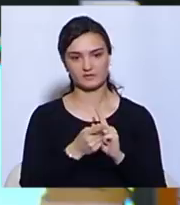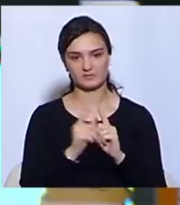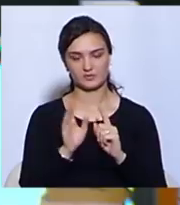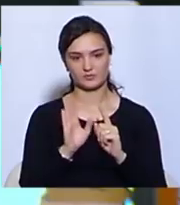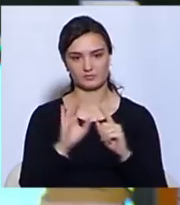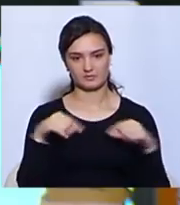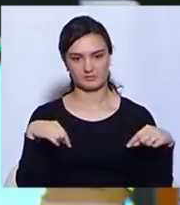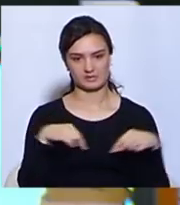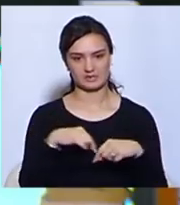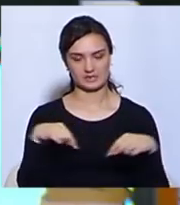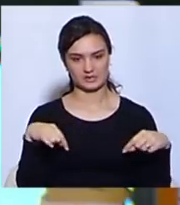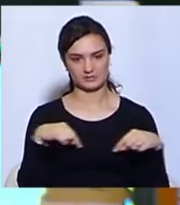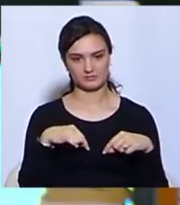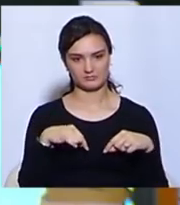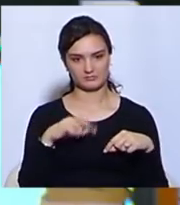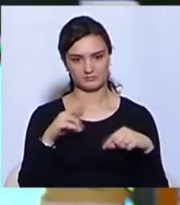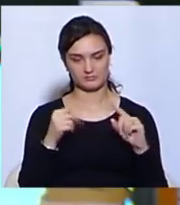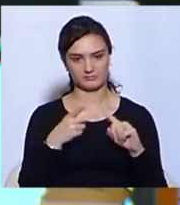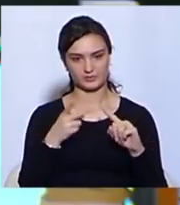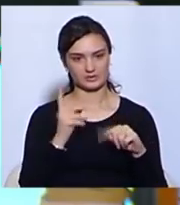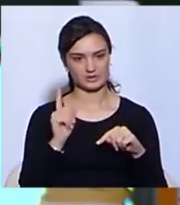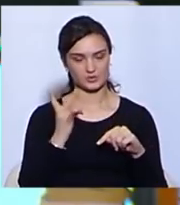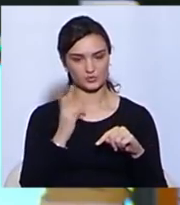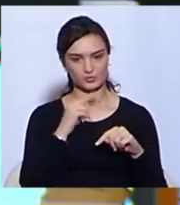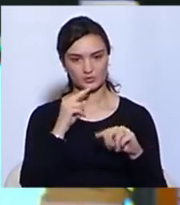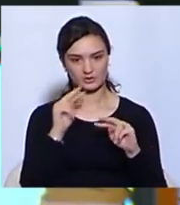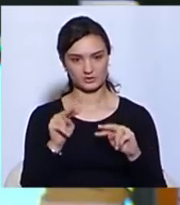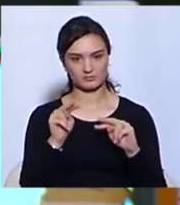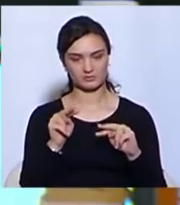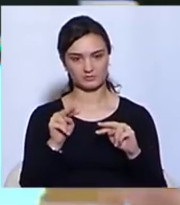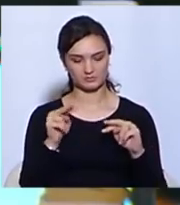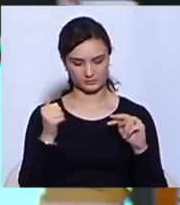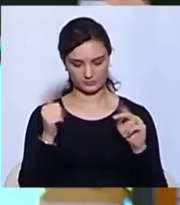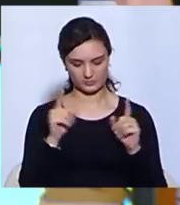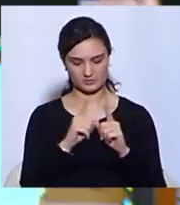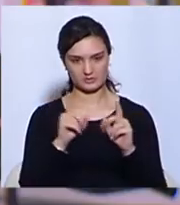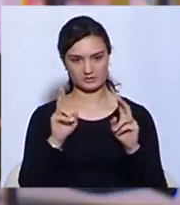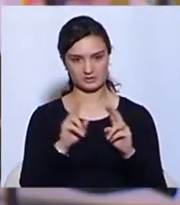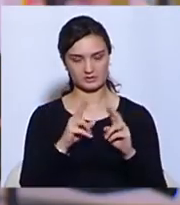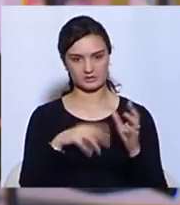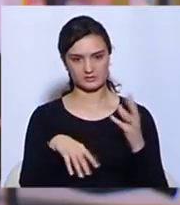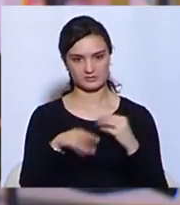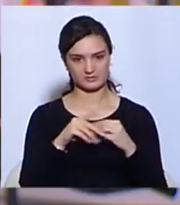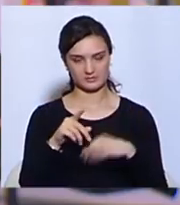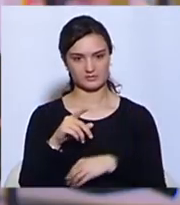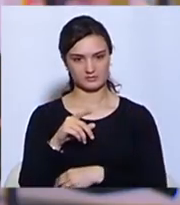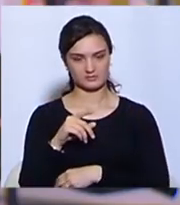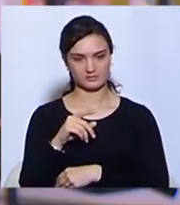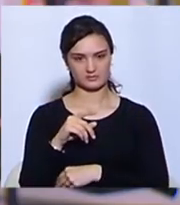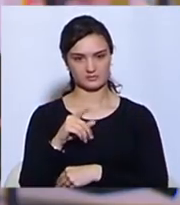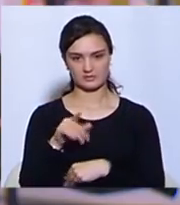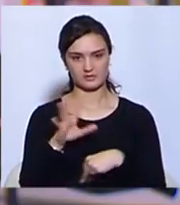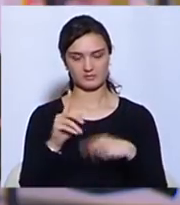არა პარამეტრები წელს მიდამოში. მეორე, რასაც უნდა მივაქციოთ ყურადღება, როგორც წესი, სიტყვილა შემოიჭირეთ, იმიტომ რომ არაფერი